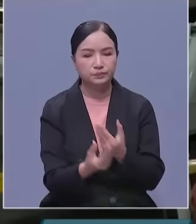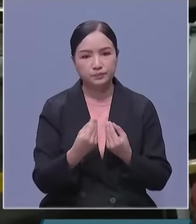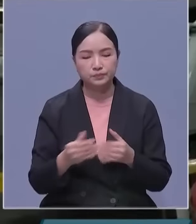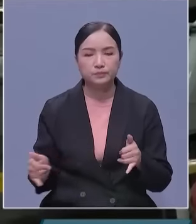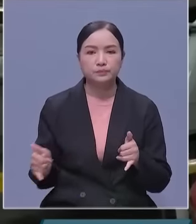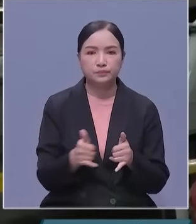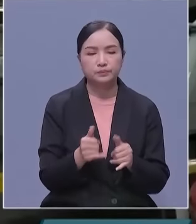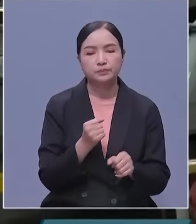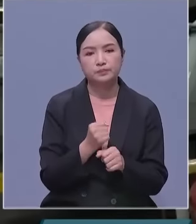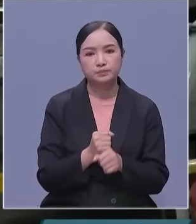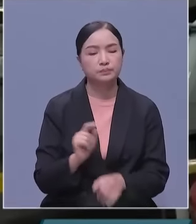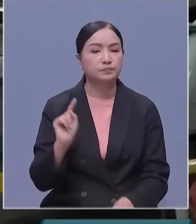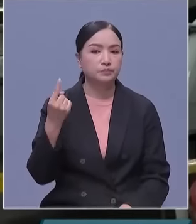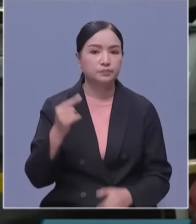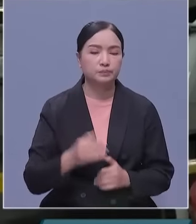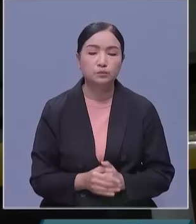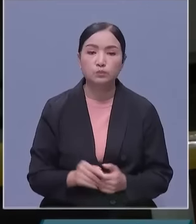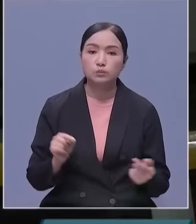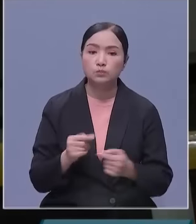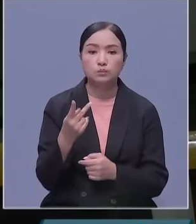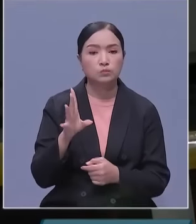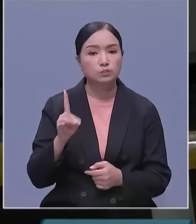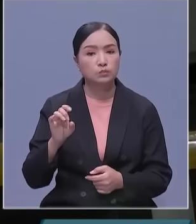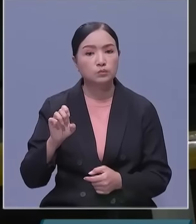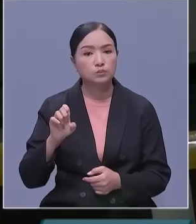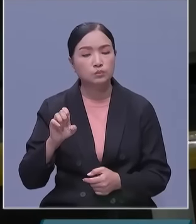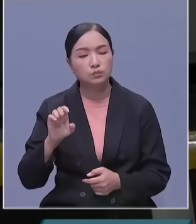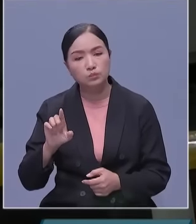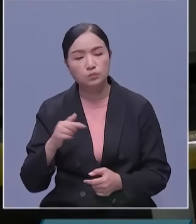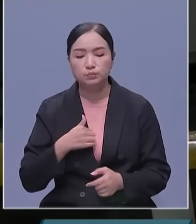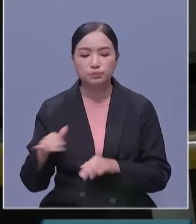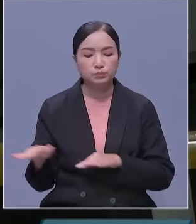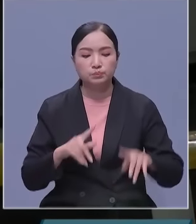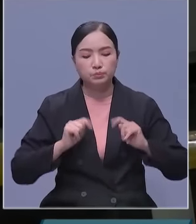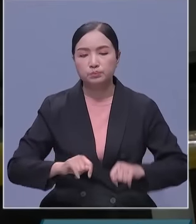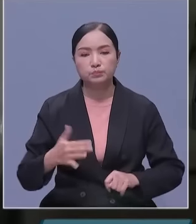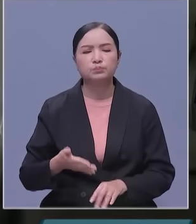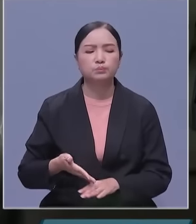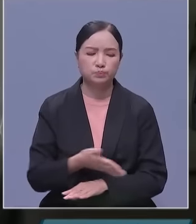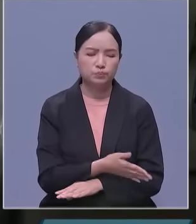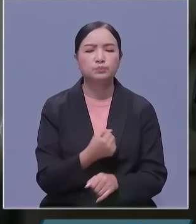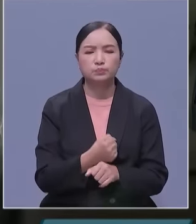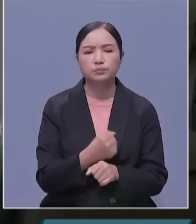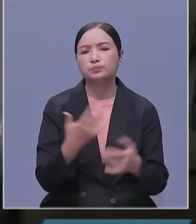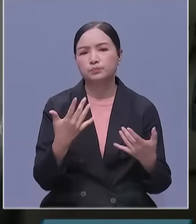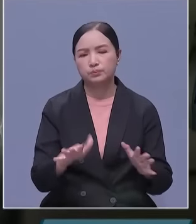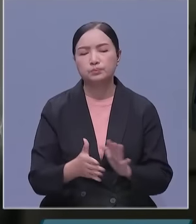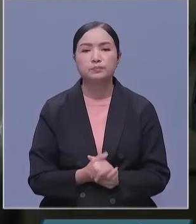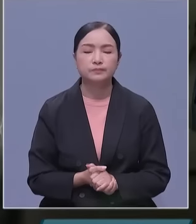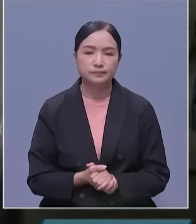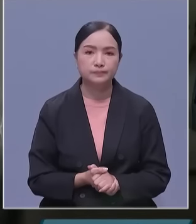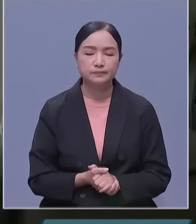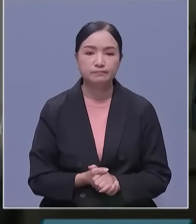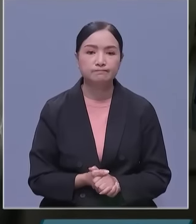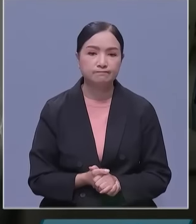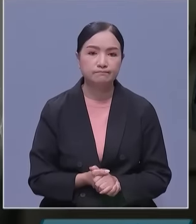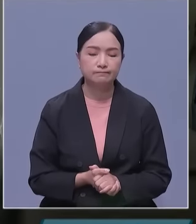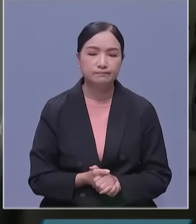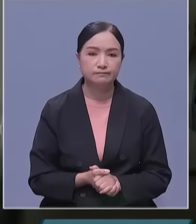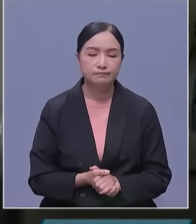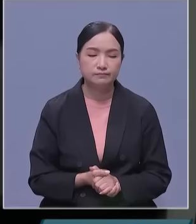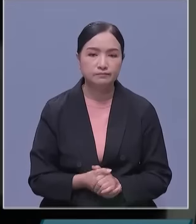งานอีกครั้งหนึ่งส่วนเรื่องคดีความไม่มีอะไรต้องเตรียมตัวมากเพราะว่าก่อนหน้านี้ก็เคยว่าความในคดีนี้มาแล้วหลักๆเนี่ยทนาย